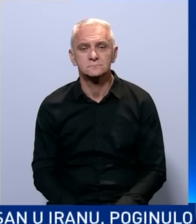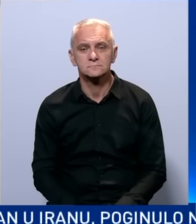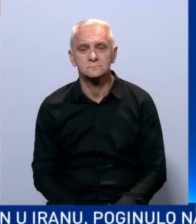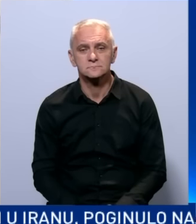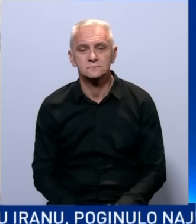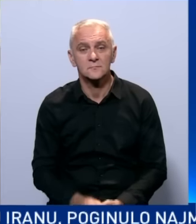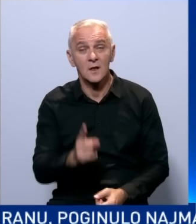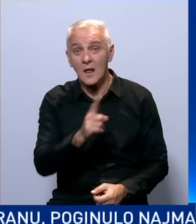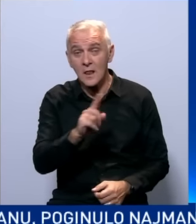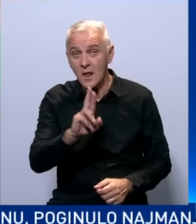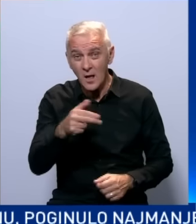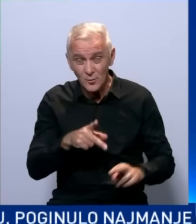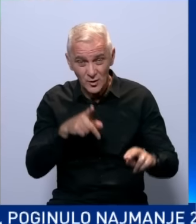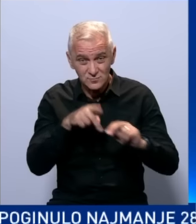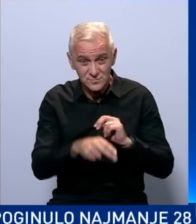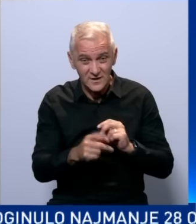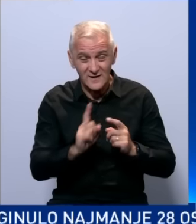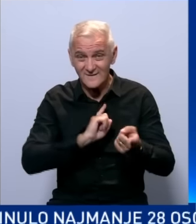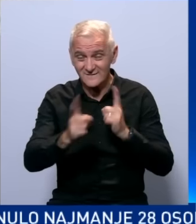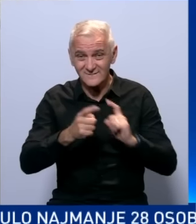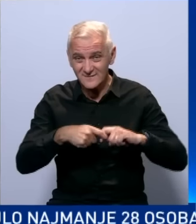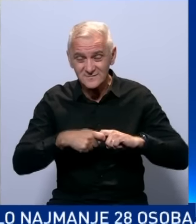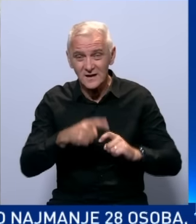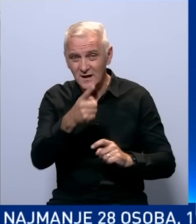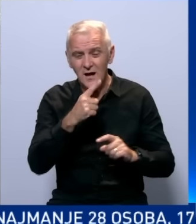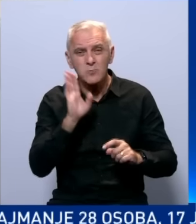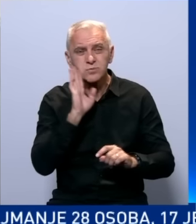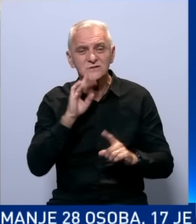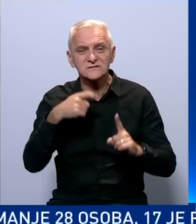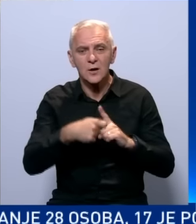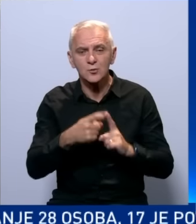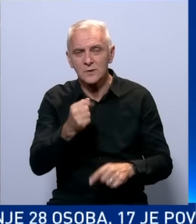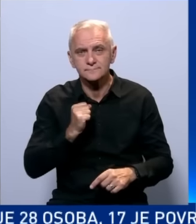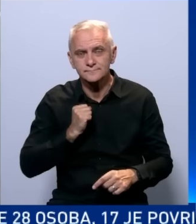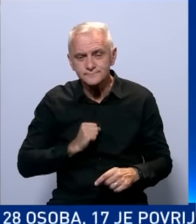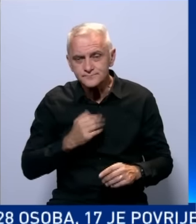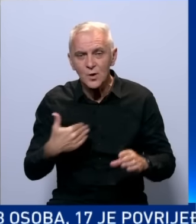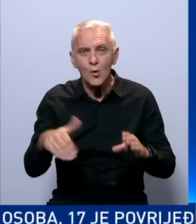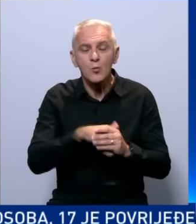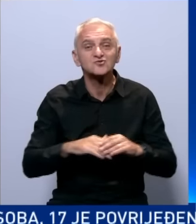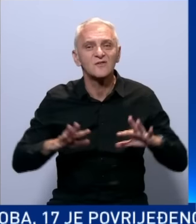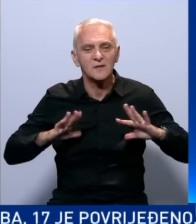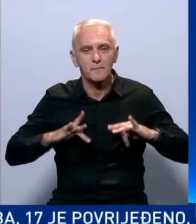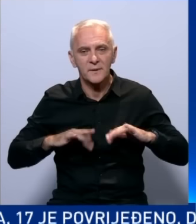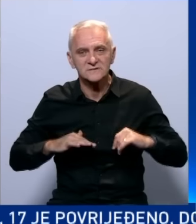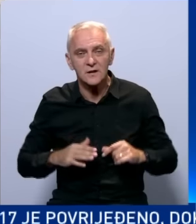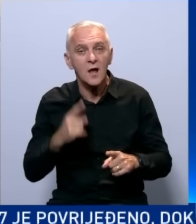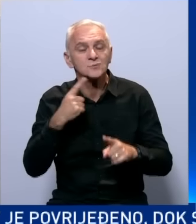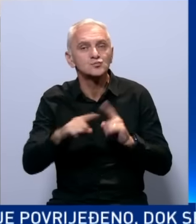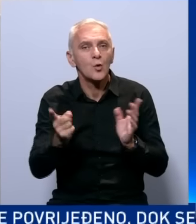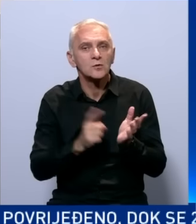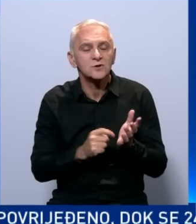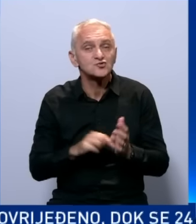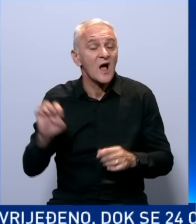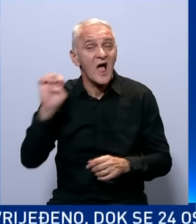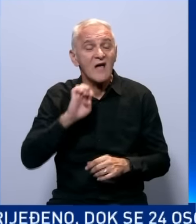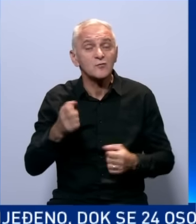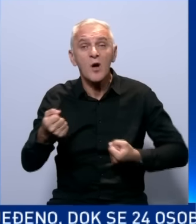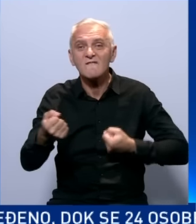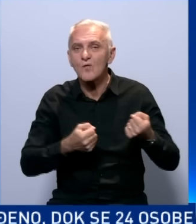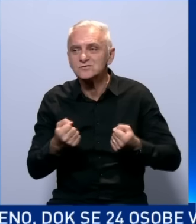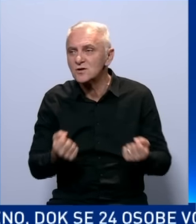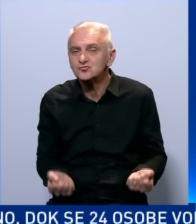Da ne bi morao ukidati linije, Aziz Hadžić iz Bosanske Krupe je primoran upošljavati penzionere. Zbog potražnje u Evropi vozače